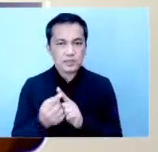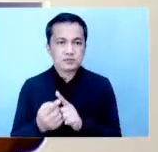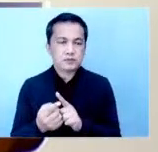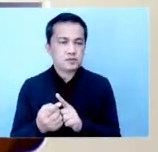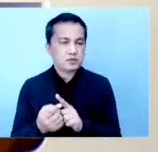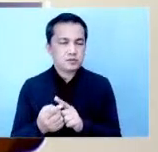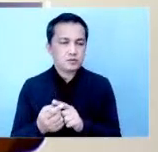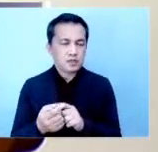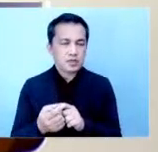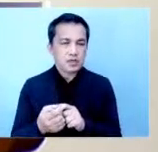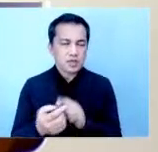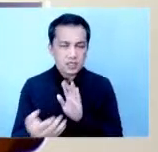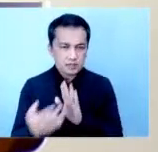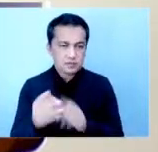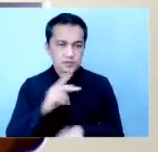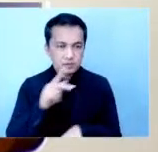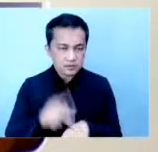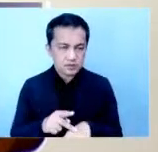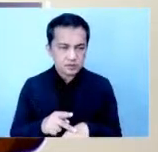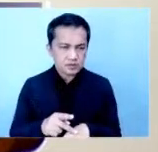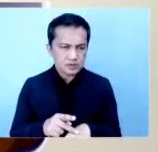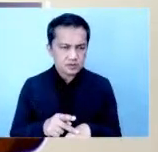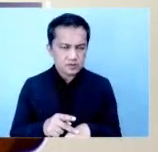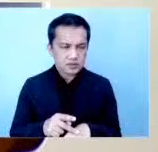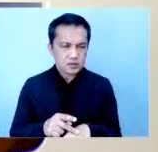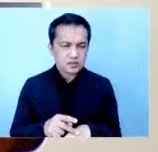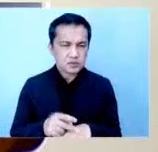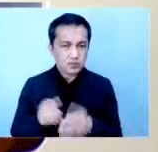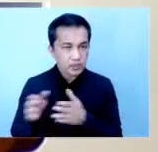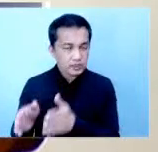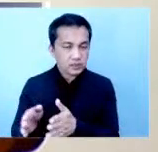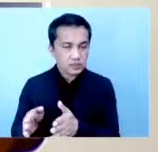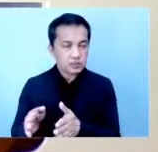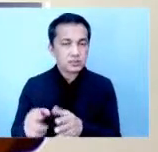no, in a fashion